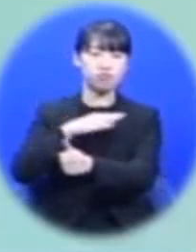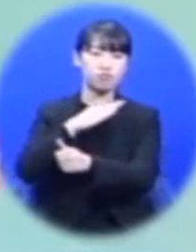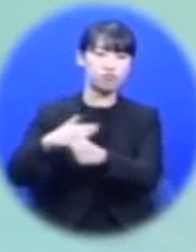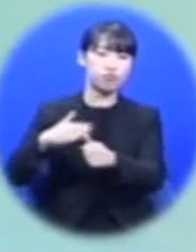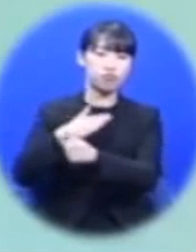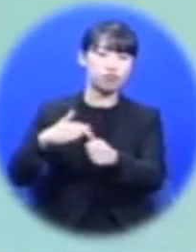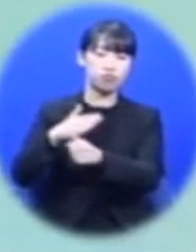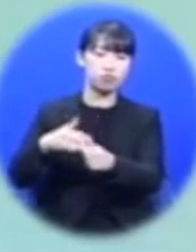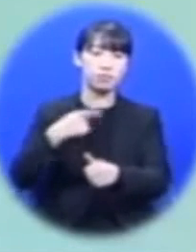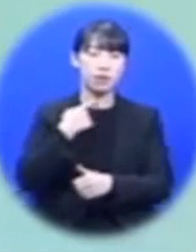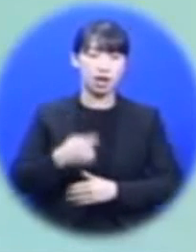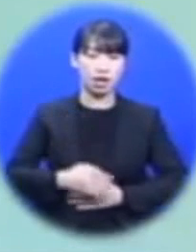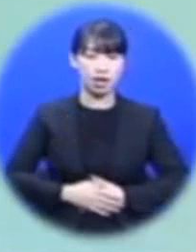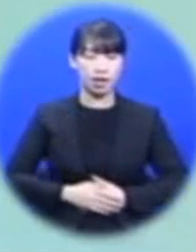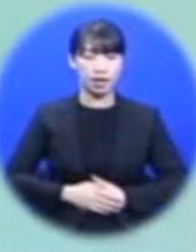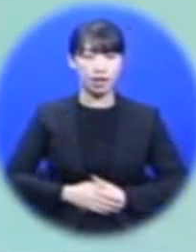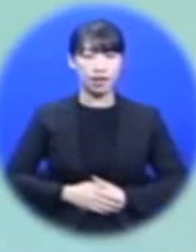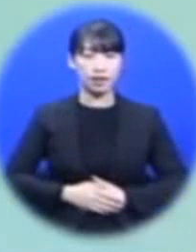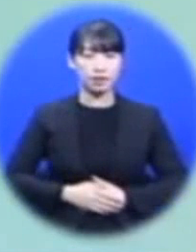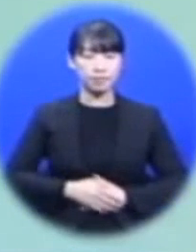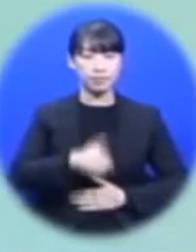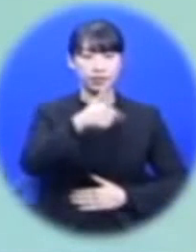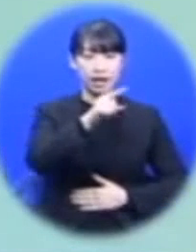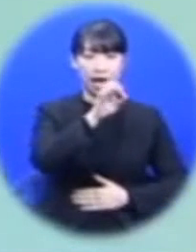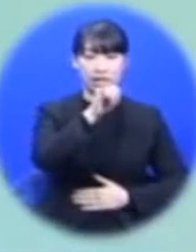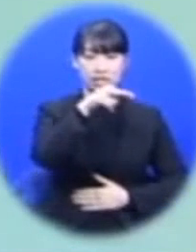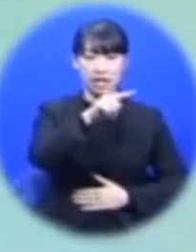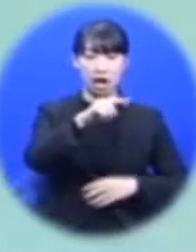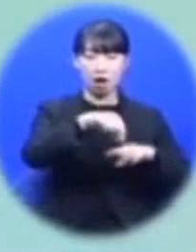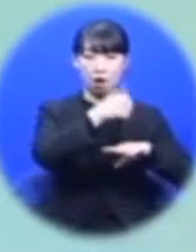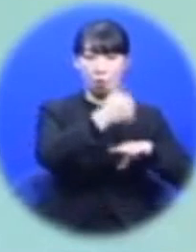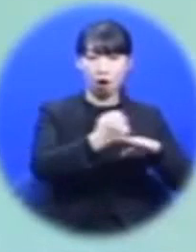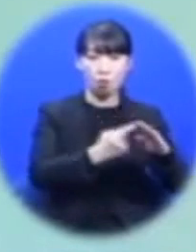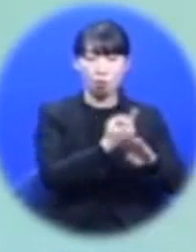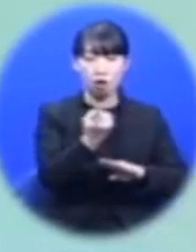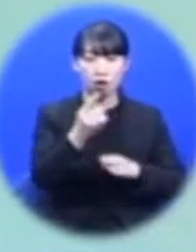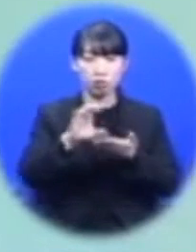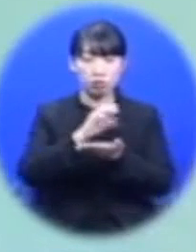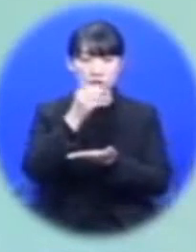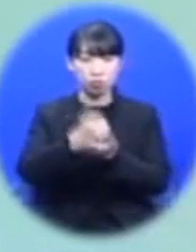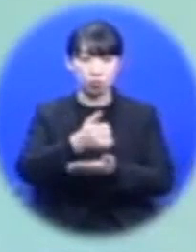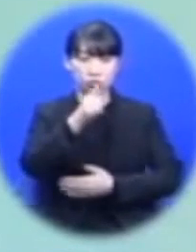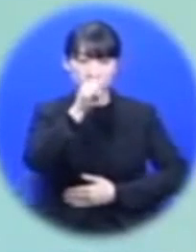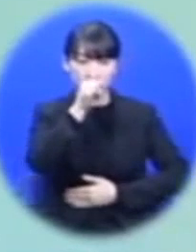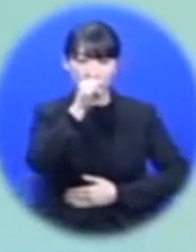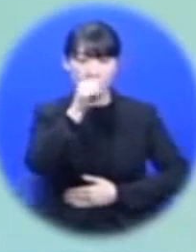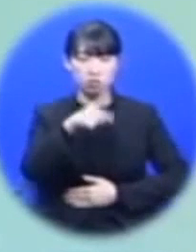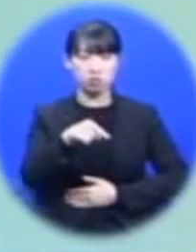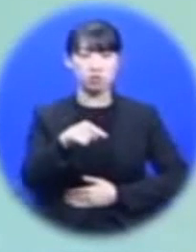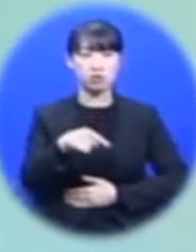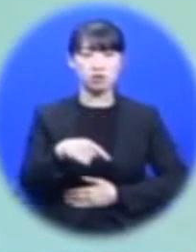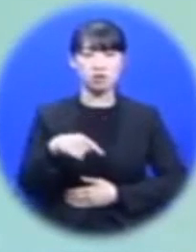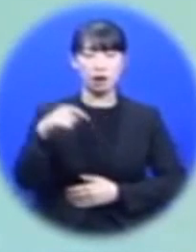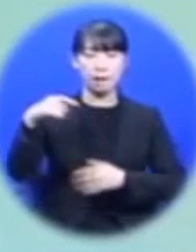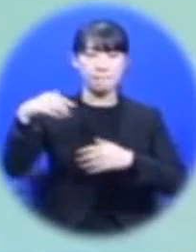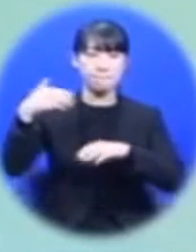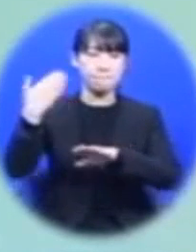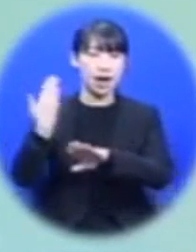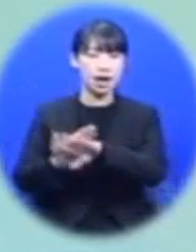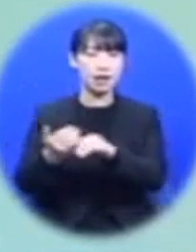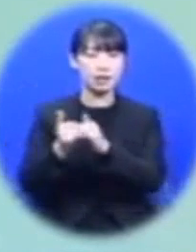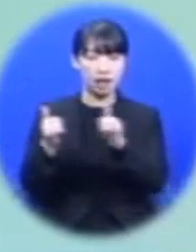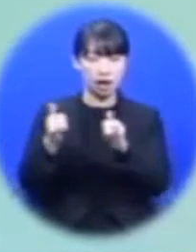또 그리스도가 있단 말이냐 반역자들 있니다 그래서 예수를 그리스도라고 고백하면 무자비하게